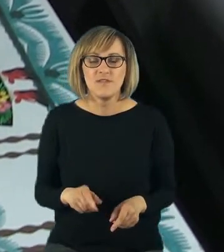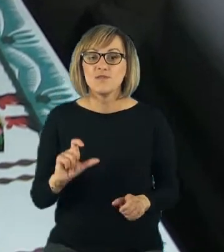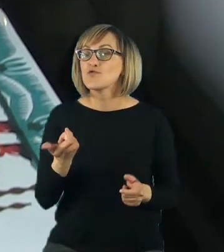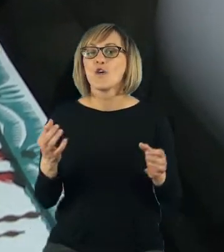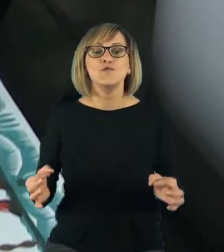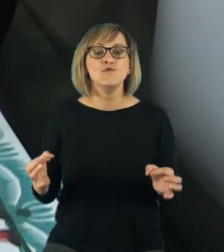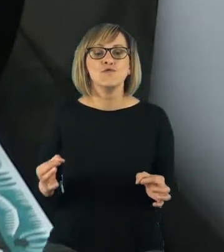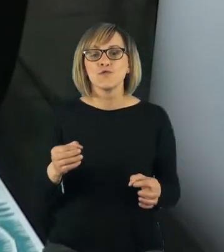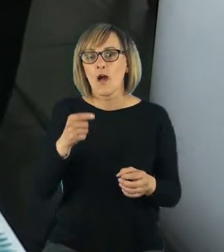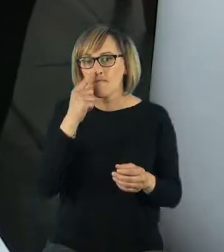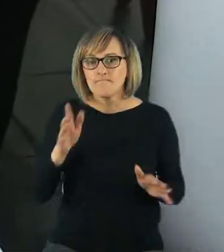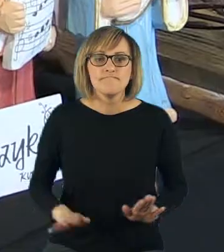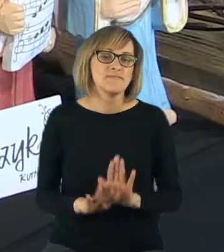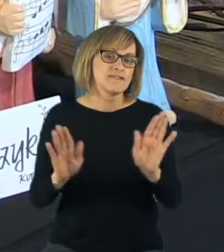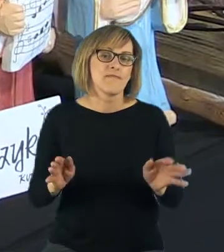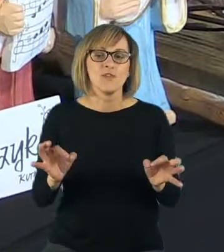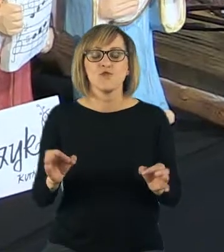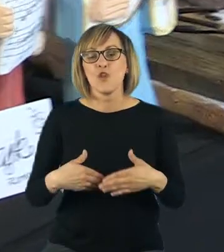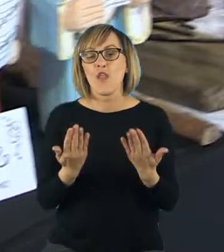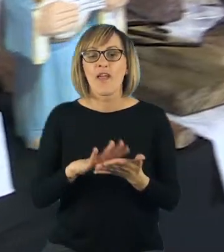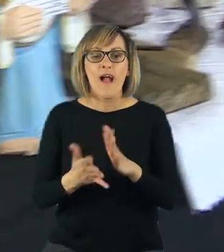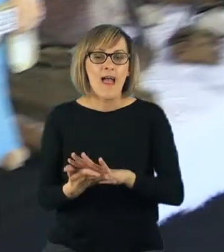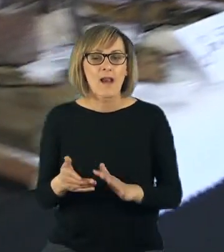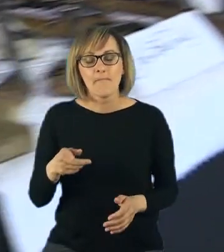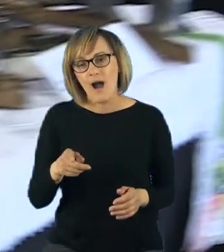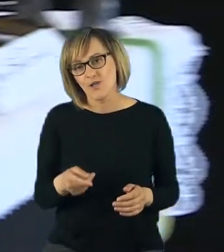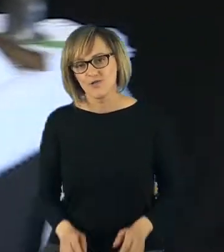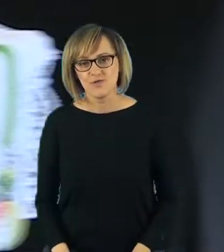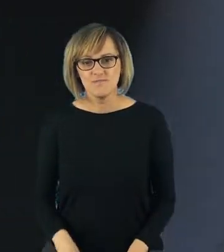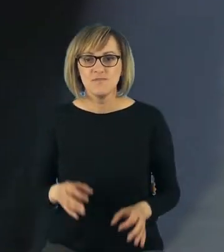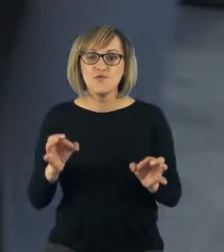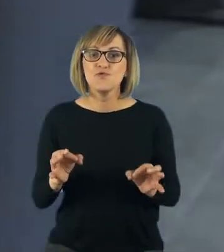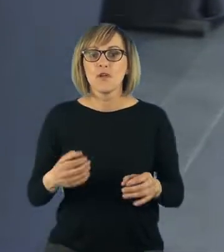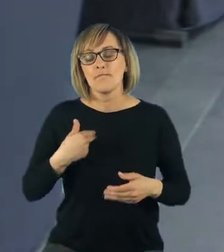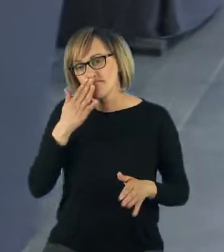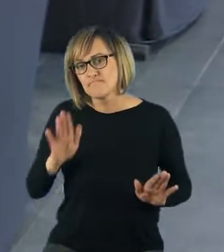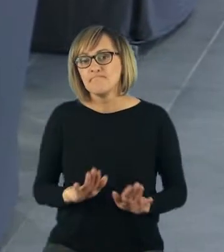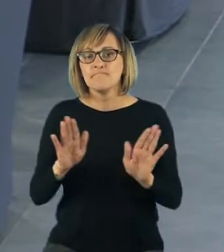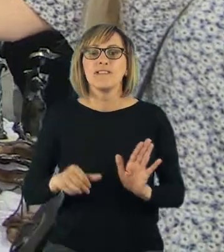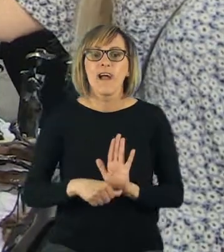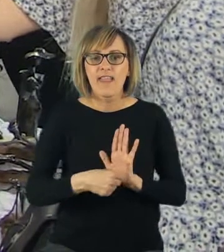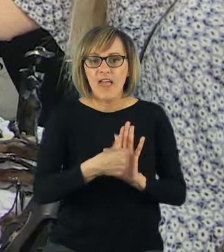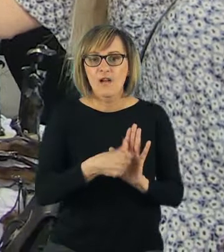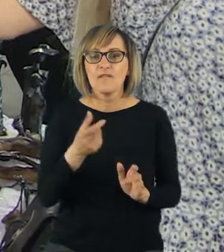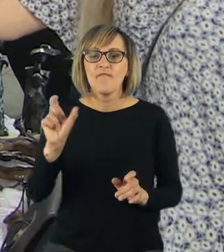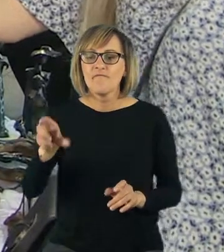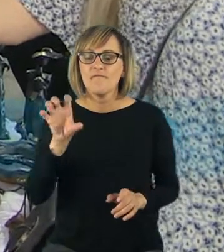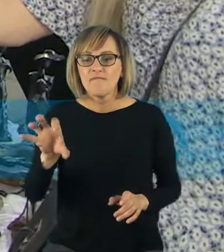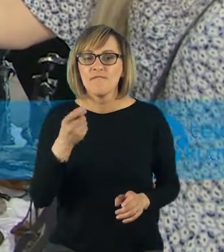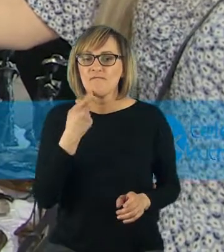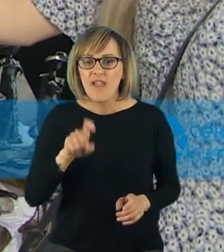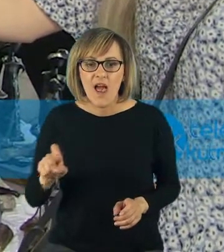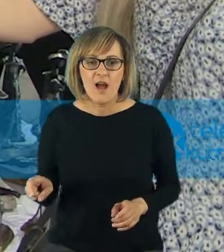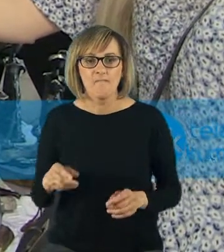podczas wielkanocnego kiermaszu? Dzisiaj podczas kiermaszu prezentuję rzeźby związane z Wielkanocą, na przykład